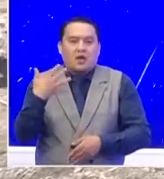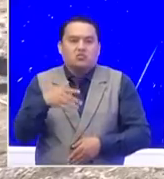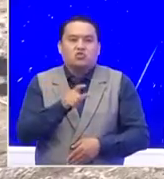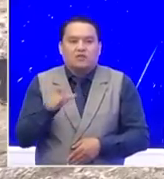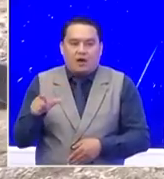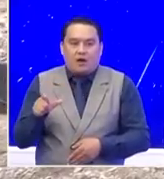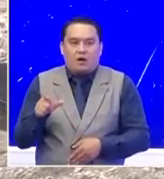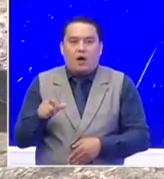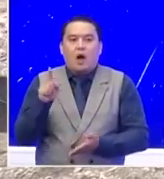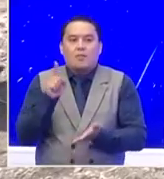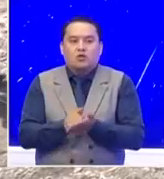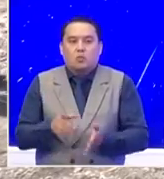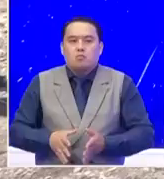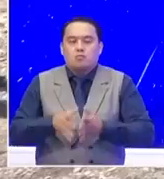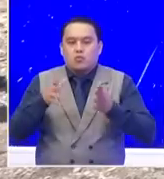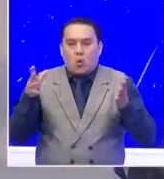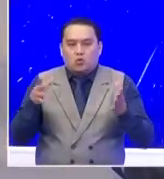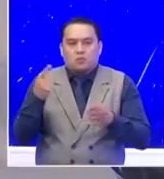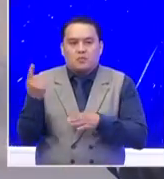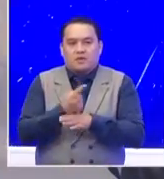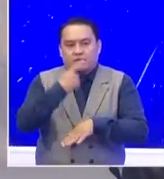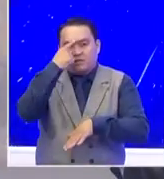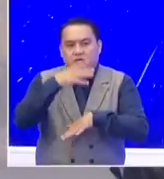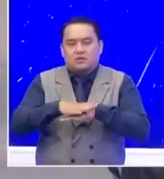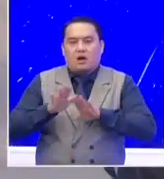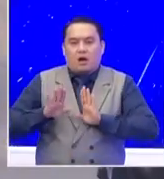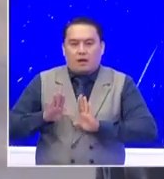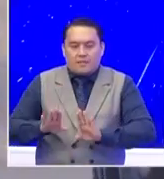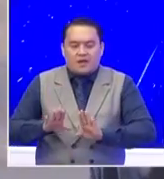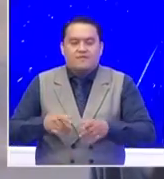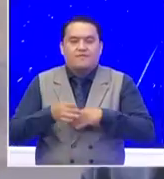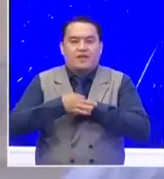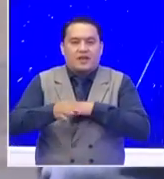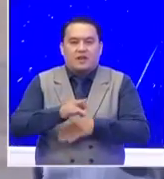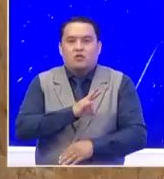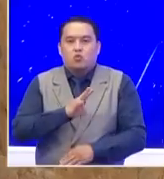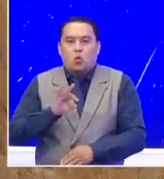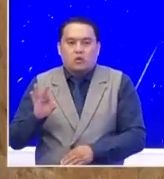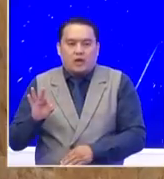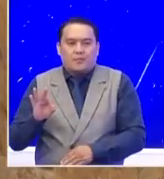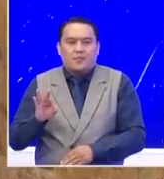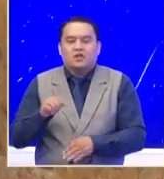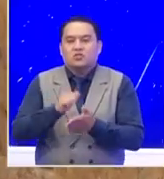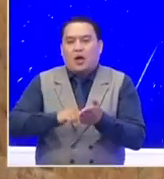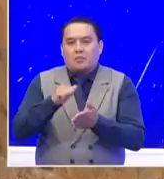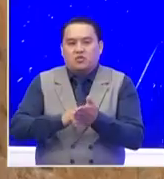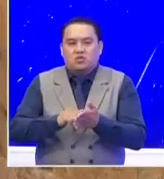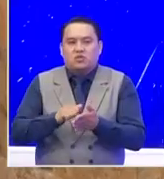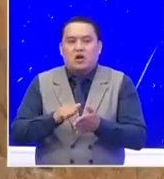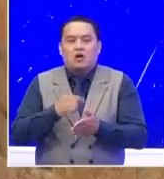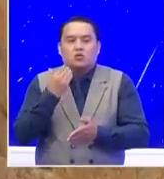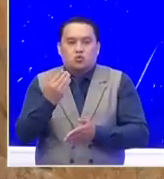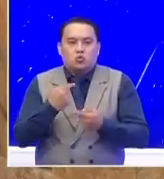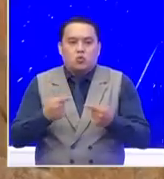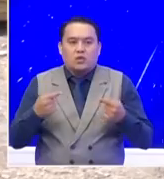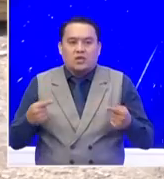человек. Хотя должно быть больше, говорит первый заместитель председателя областного филиала партии «Нур Отан». Замечание он высказал и касательно